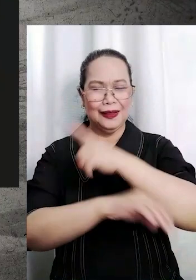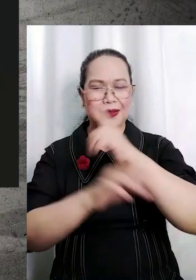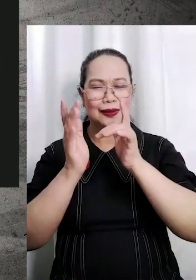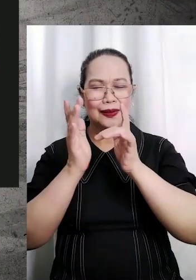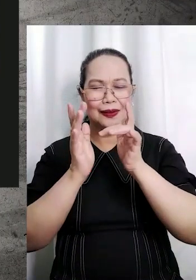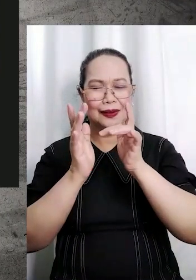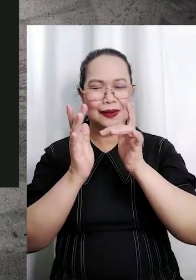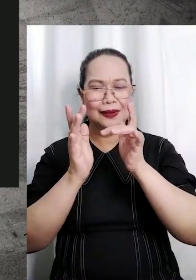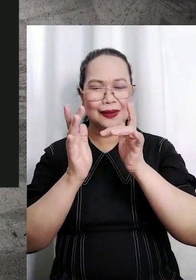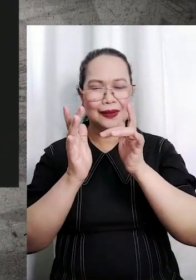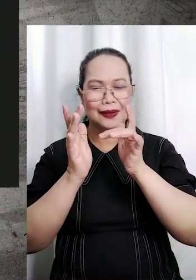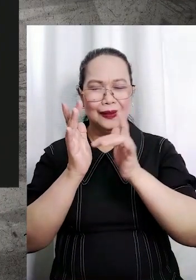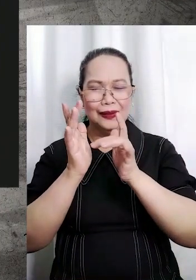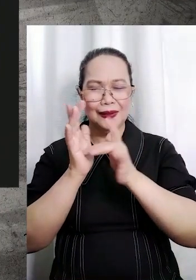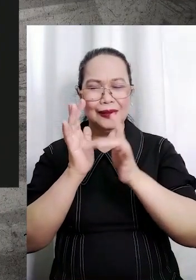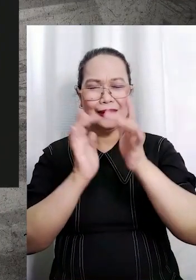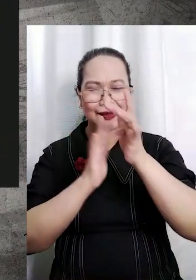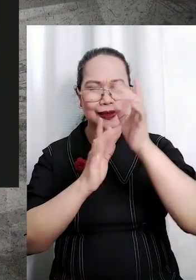araw ng